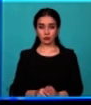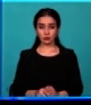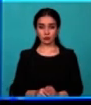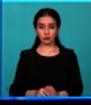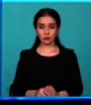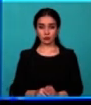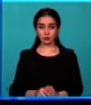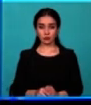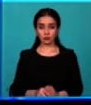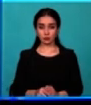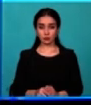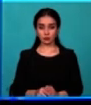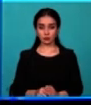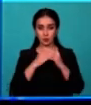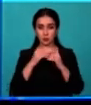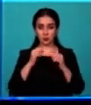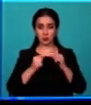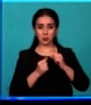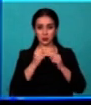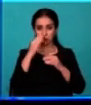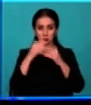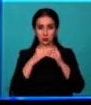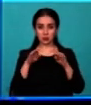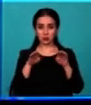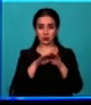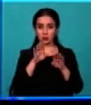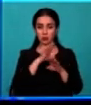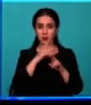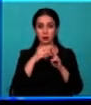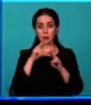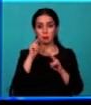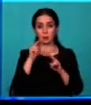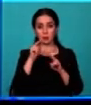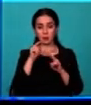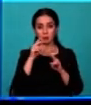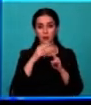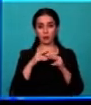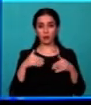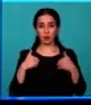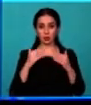bir-biriga tegib qolmasligi uchun P tigidan foydalanamiz.